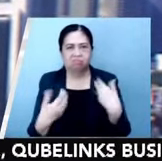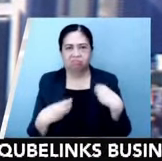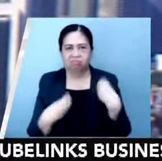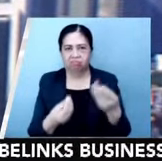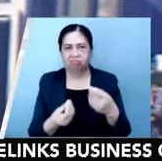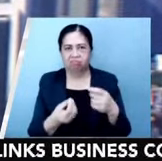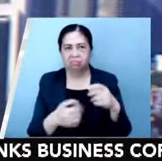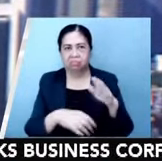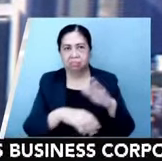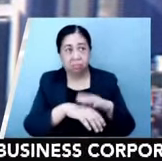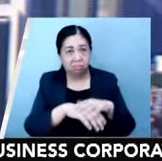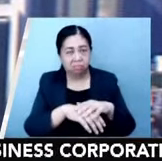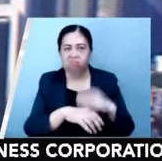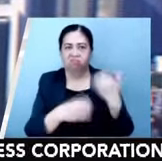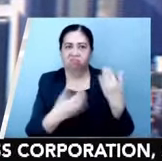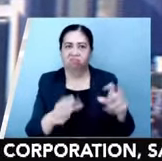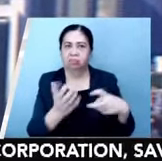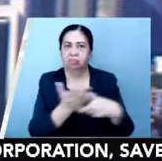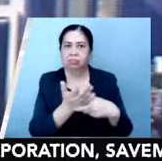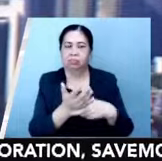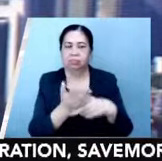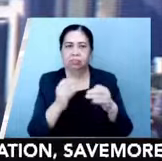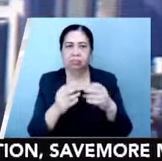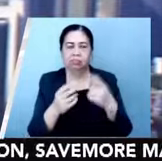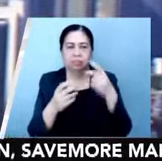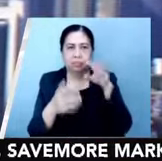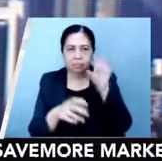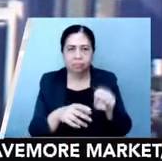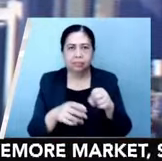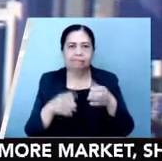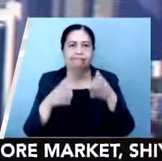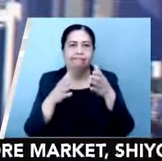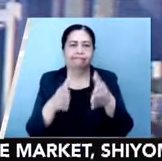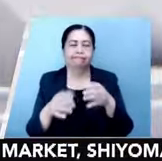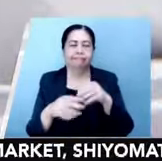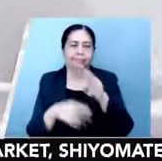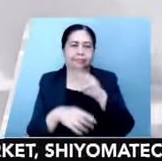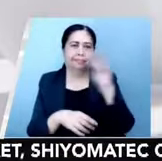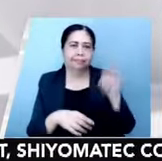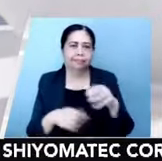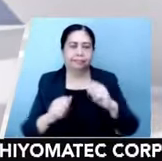nahuling dumaraan sa National Road sa Metro Manila. Bayon ng balita live si Nico Wahe.